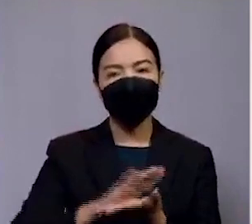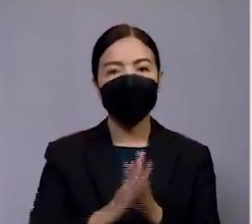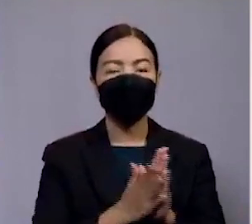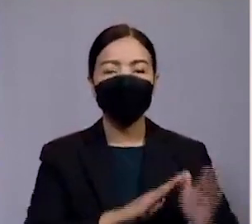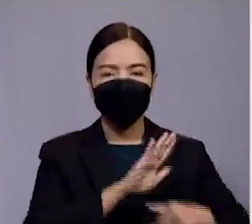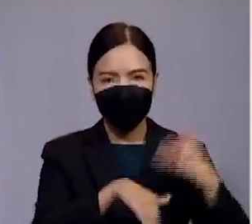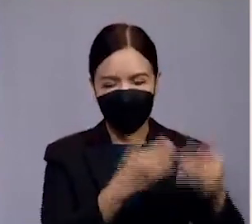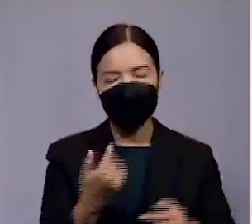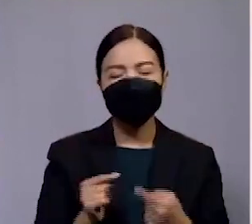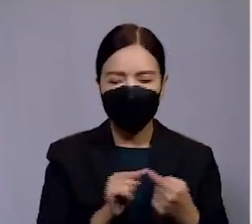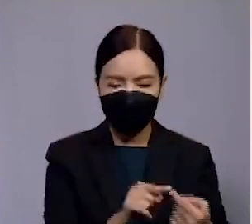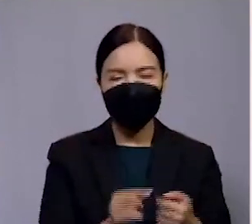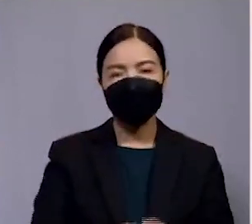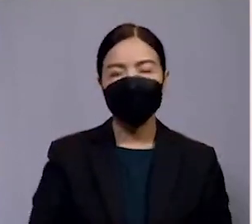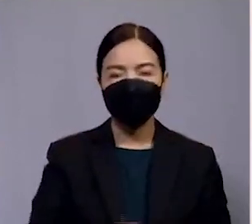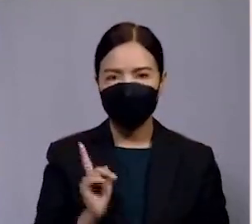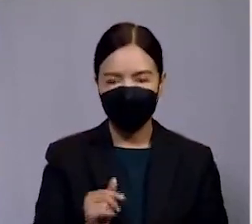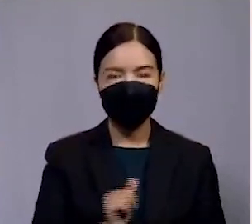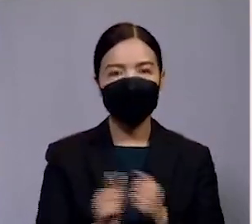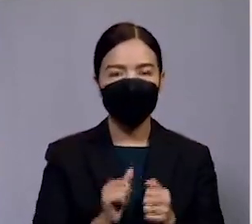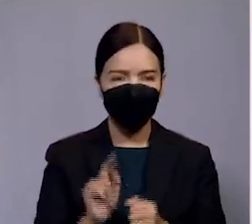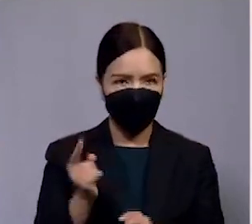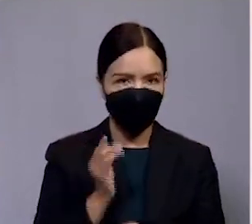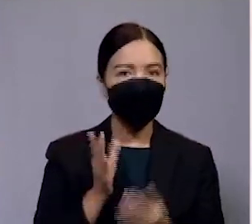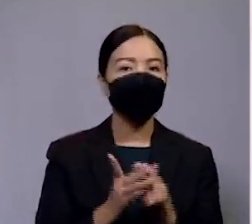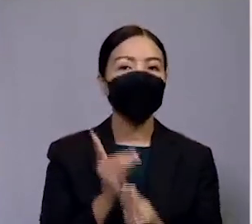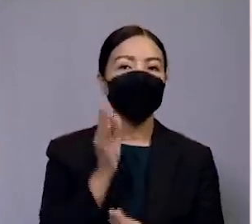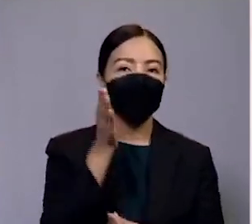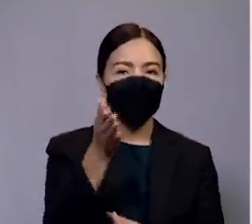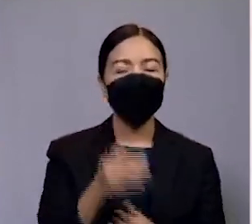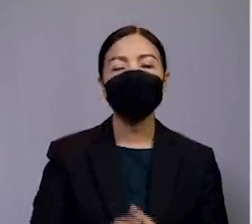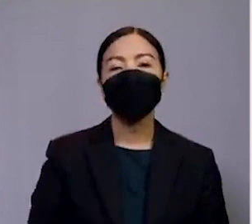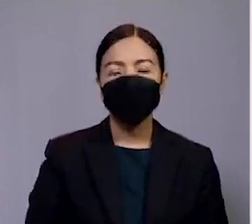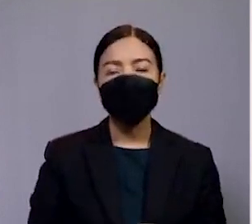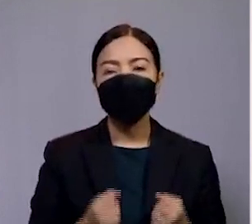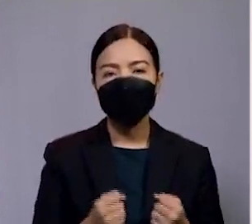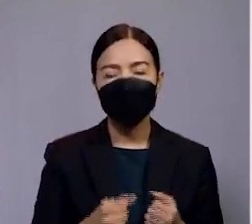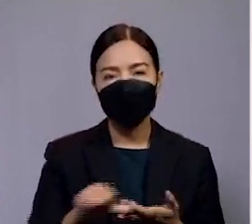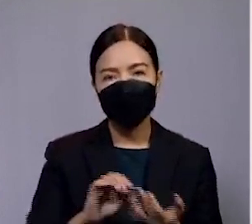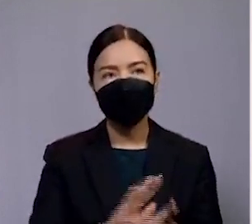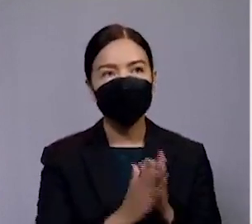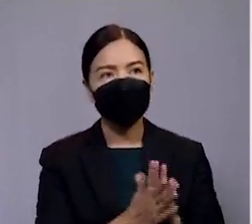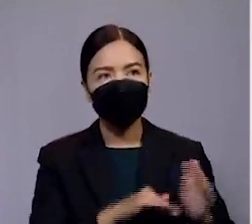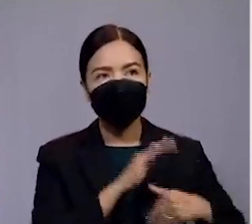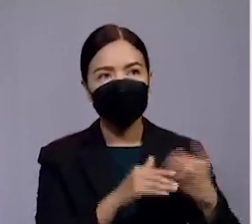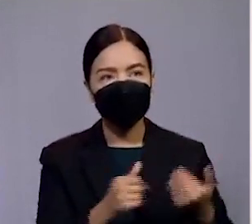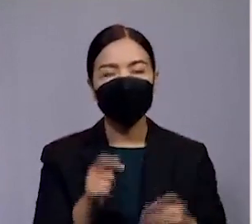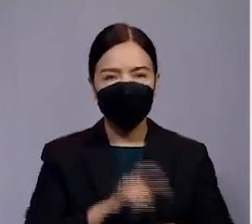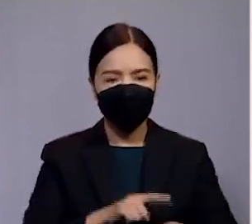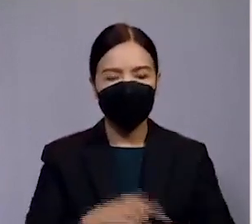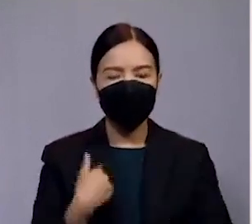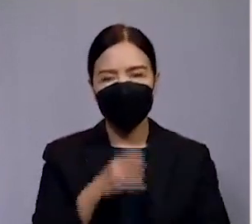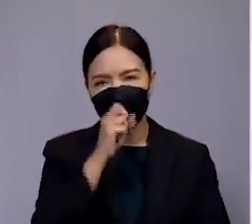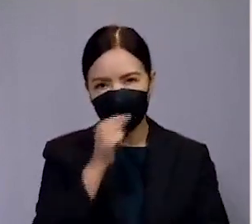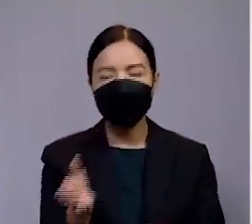ก้ไขนะครับเพราะว่าเราต้องแข่งอีกในสัปดาห์หน้านะครับก็พยายามปรับปรุงแก้ไขเรามีเวลาทดสอบ